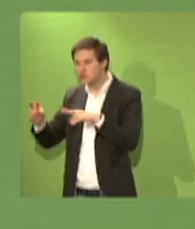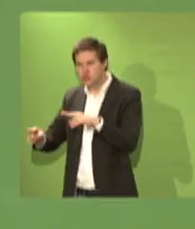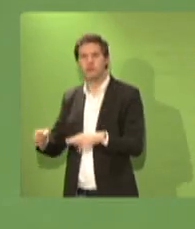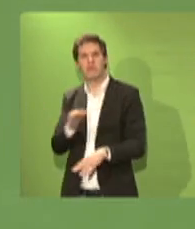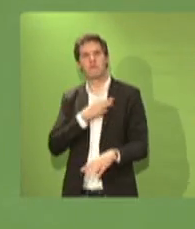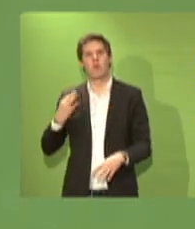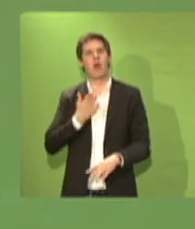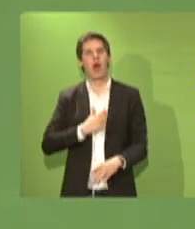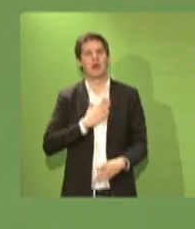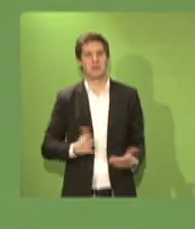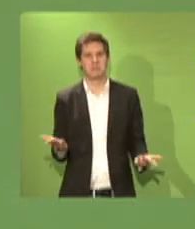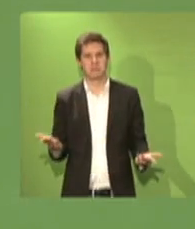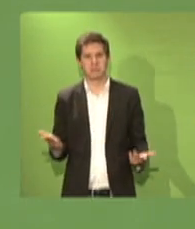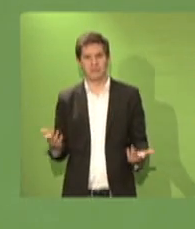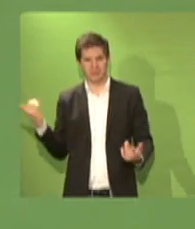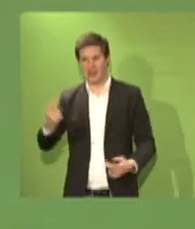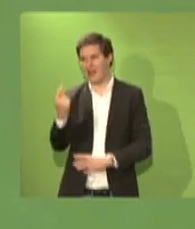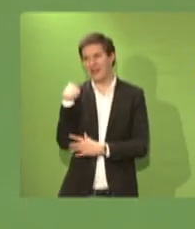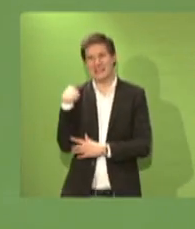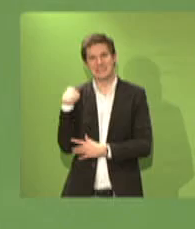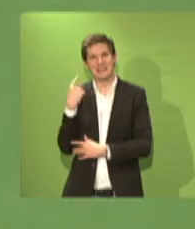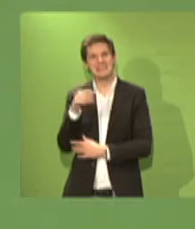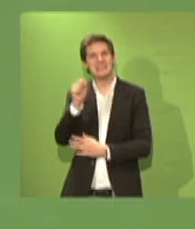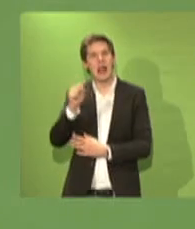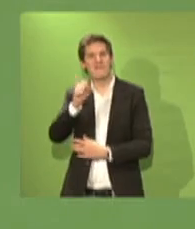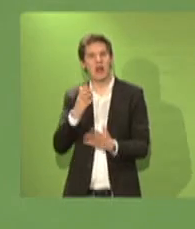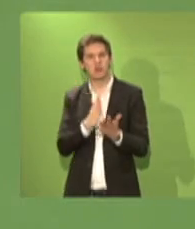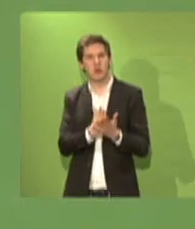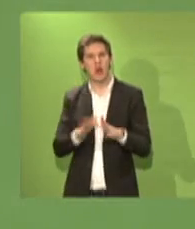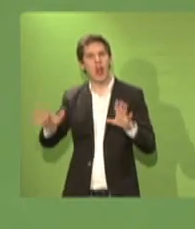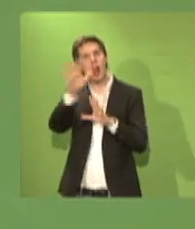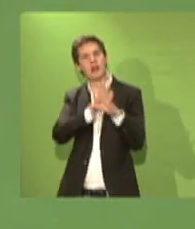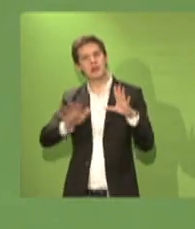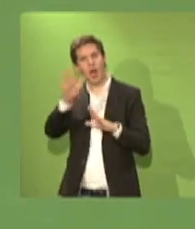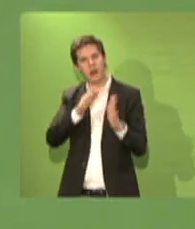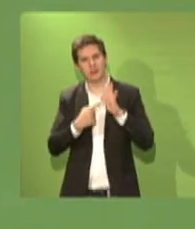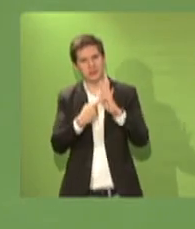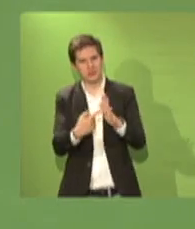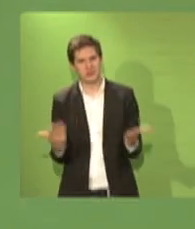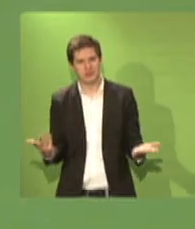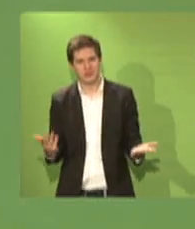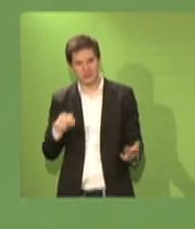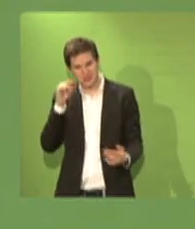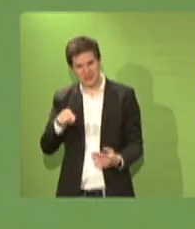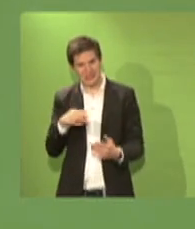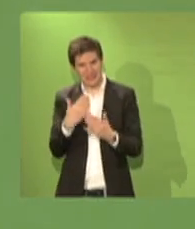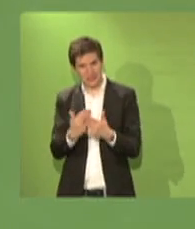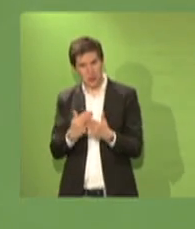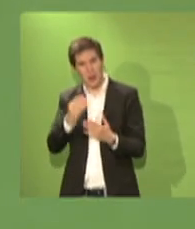gut. Die Landkarte, die Silvia gestern gezeigt hat, dass im Bildungsbereich